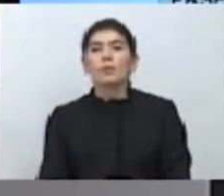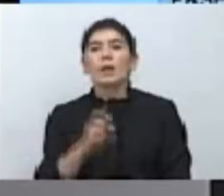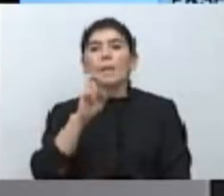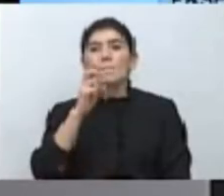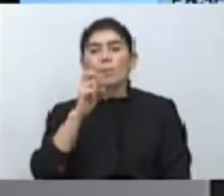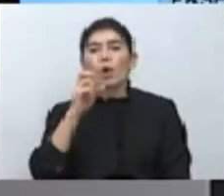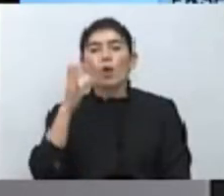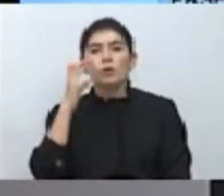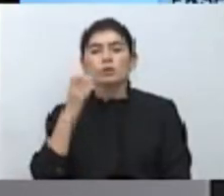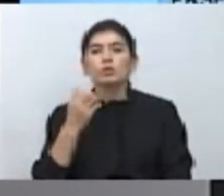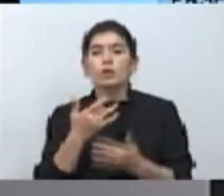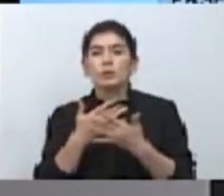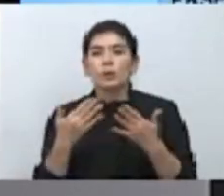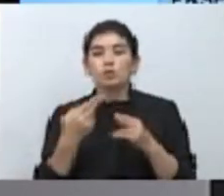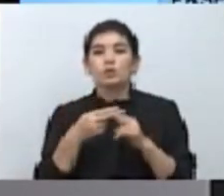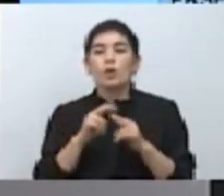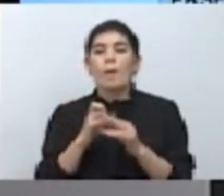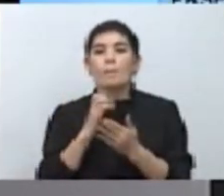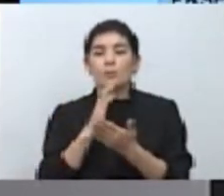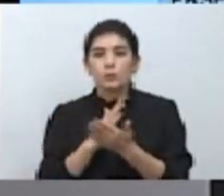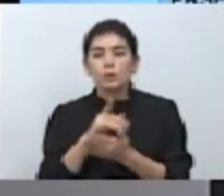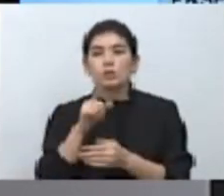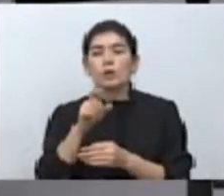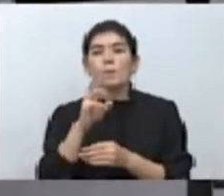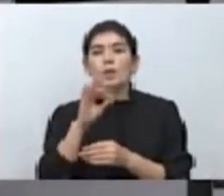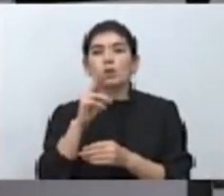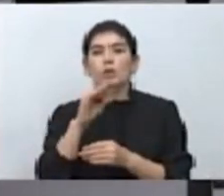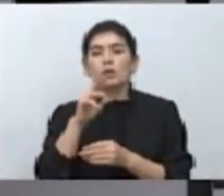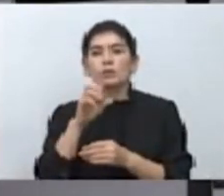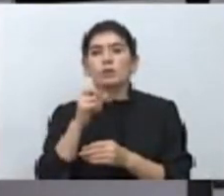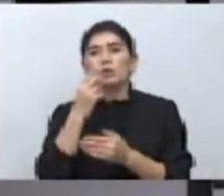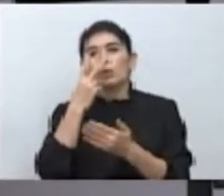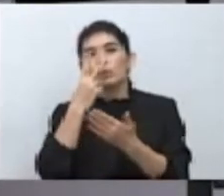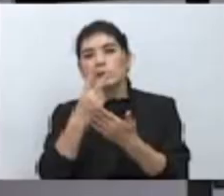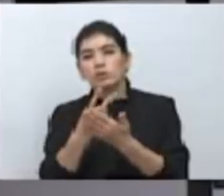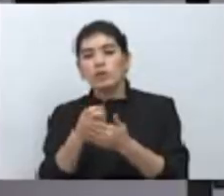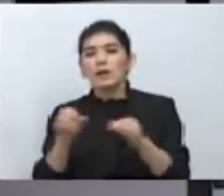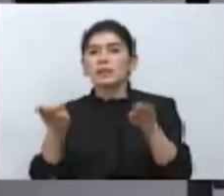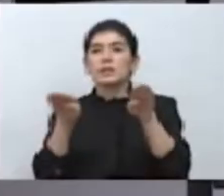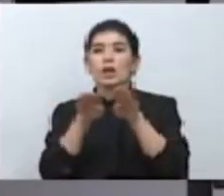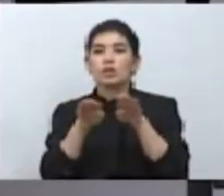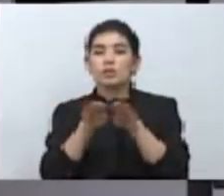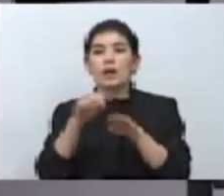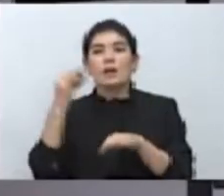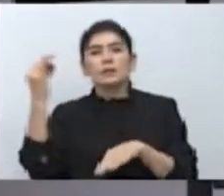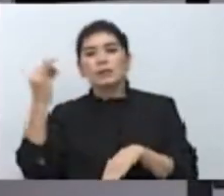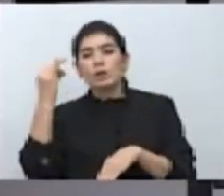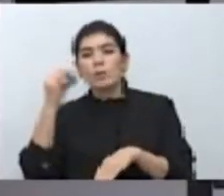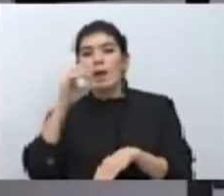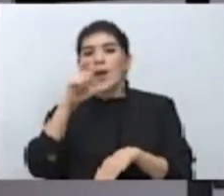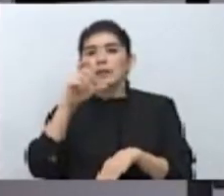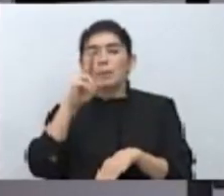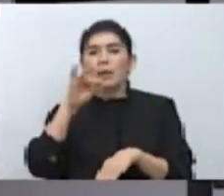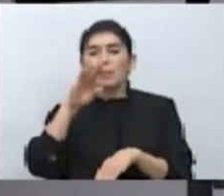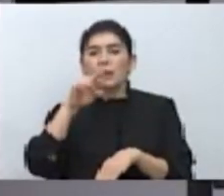Biologiya olimida bir qator metodlari ham mavjud. Bu metodlardan kuzatish, taqqoslash, tarixiy,